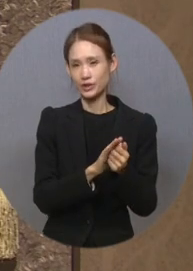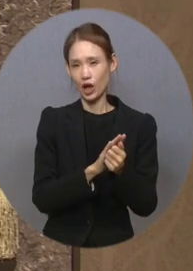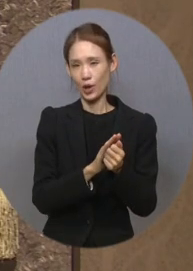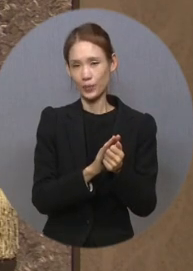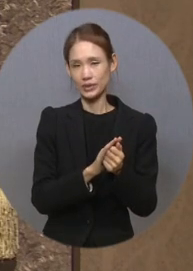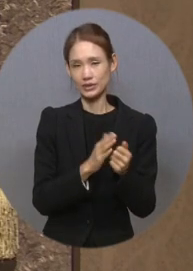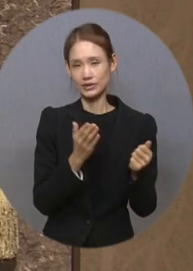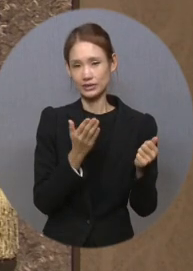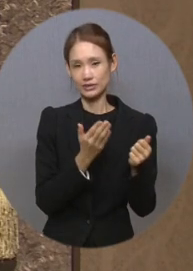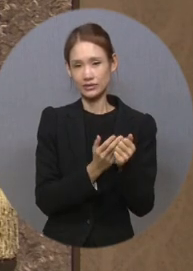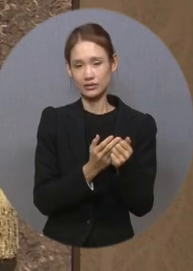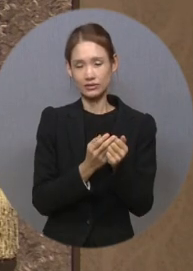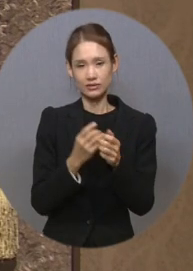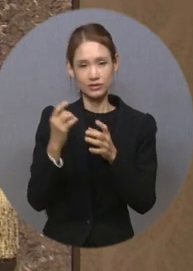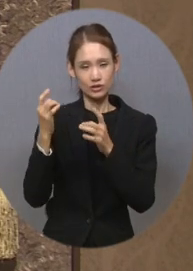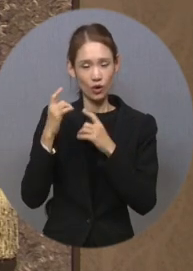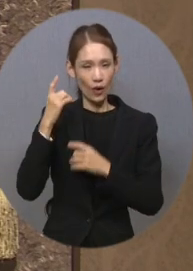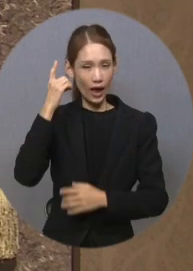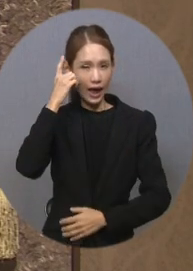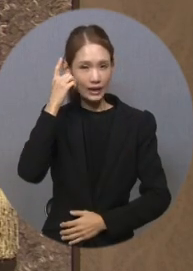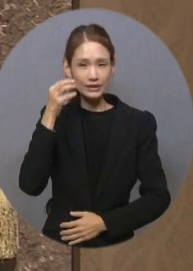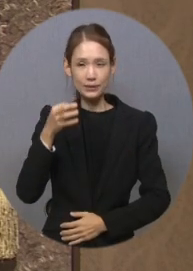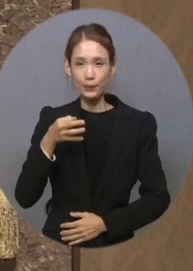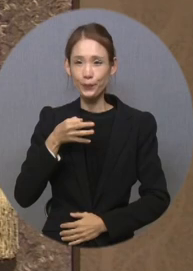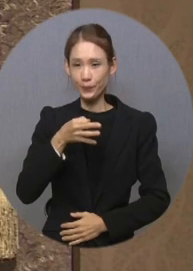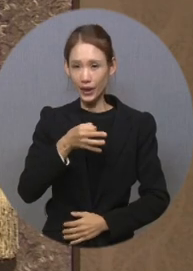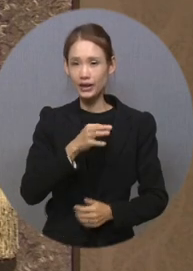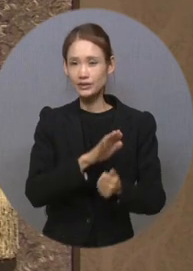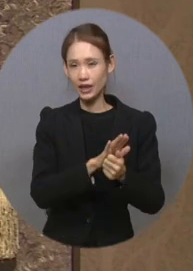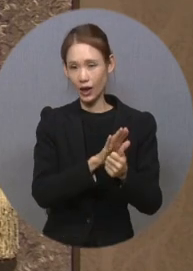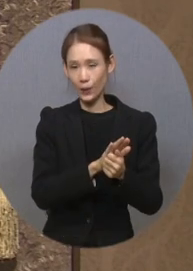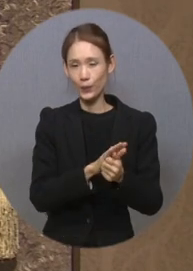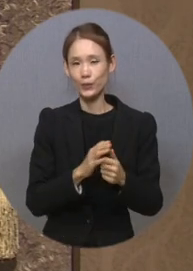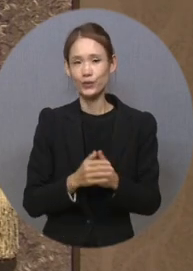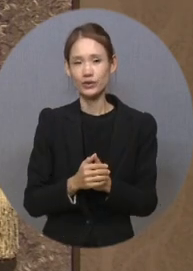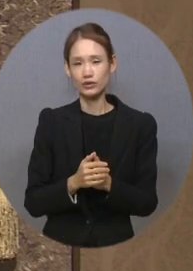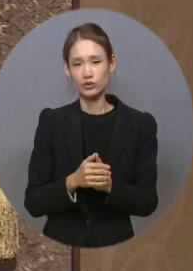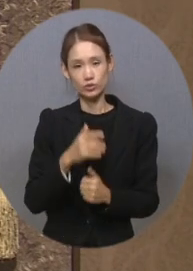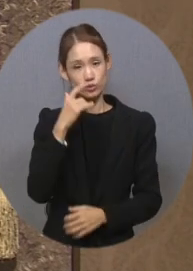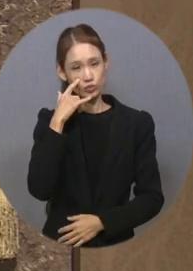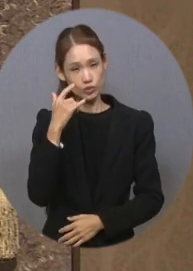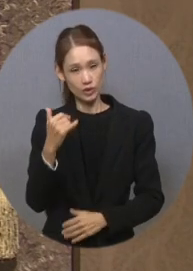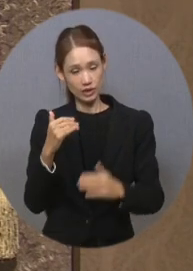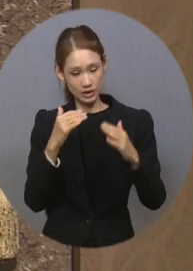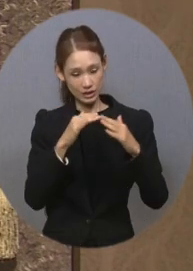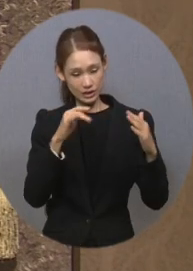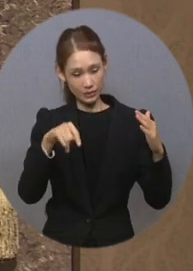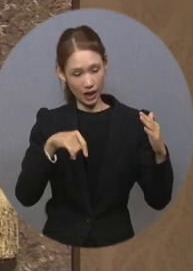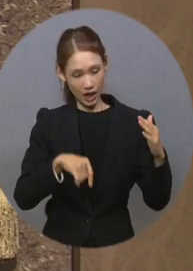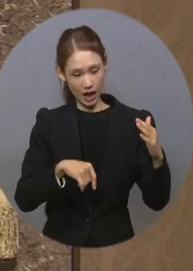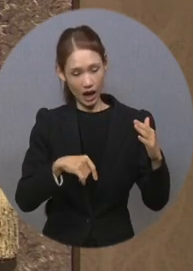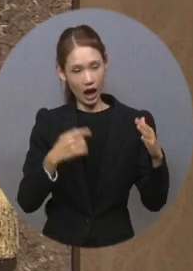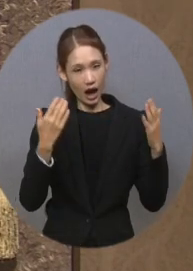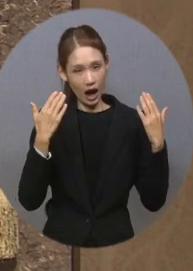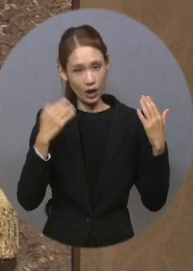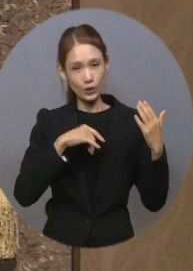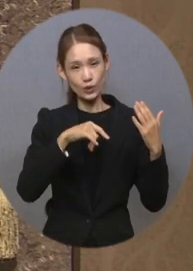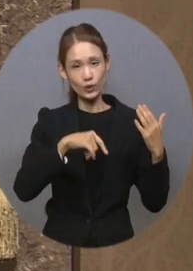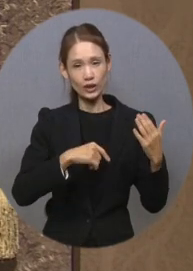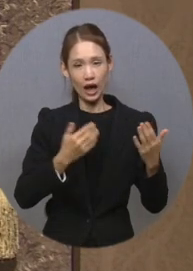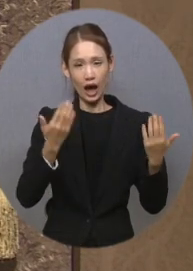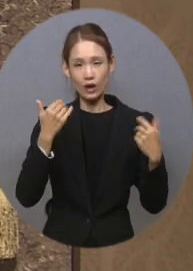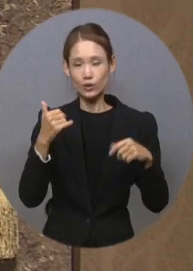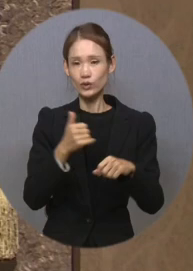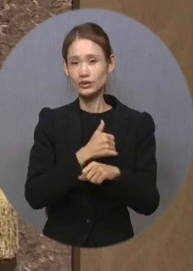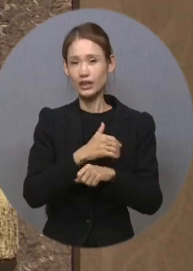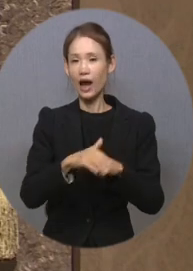이제 통신비를 그 제공해서 네. 부모님들이 댁에서도 아이들 그 등하교 상황을 알 수 있도록 오.